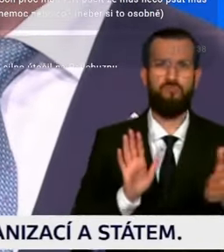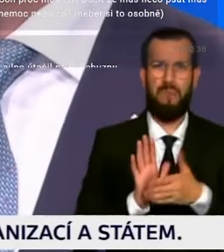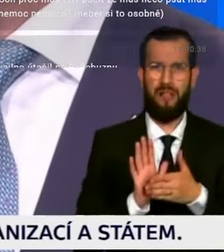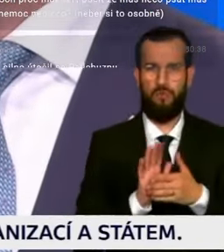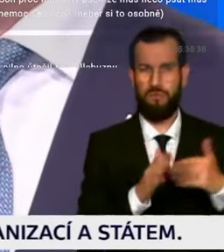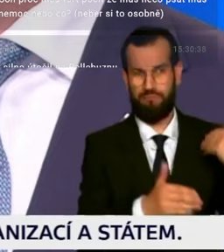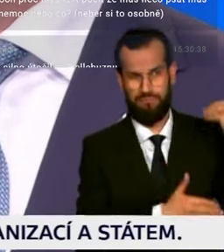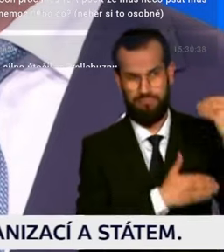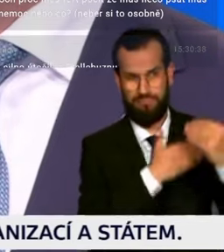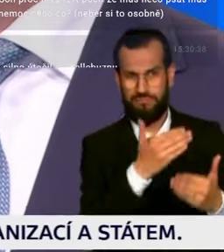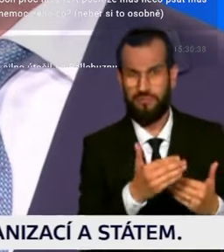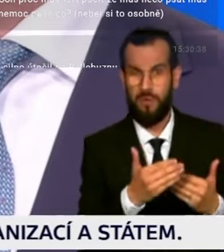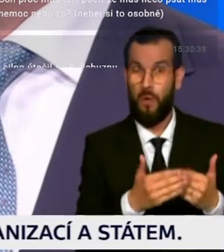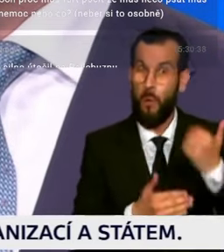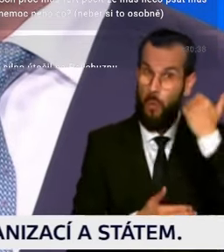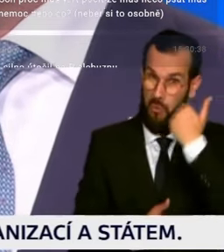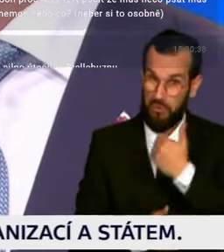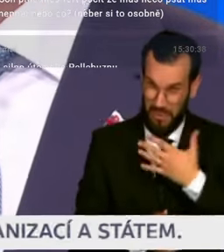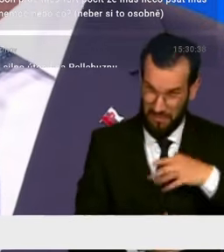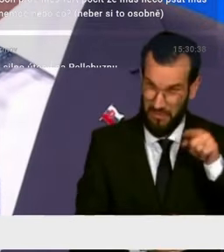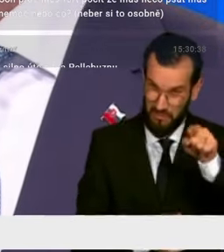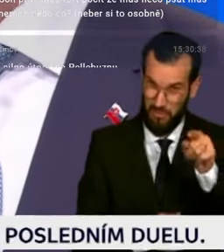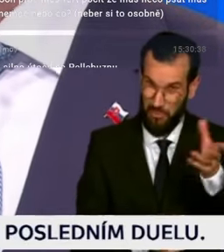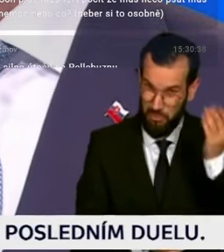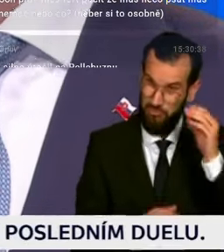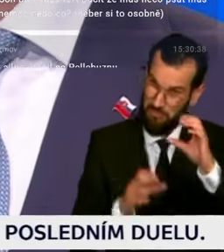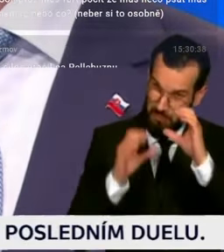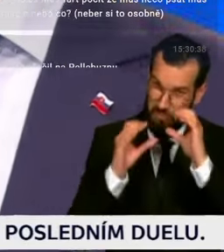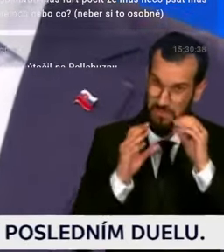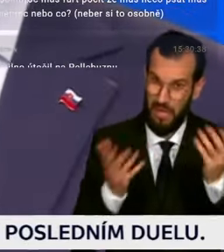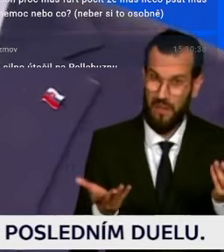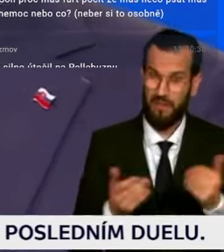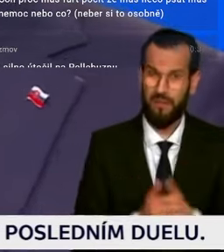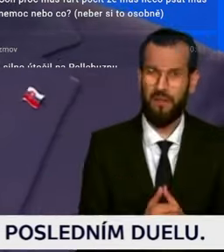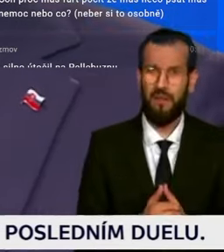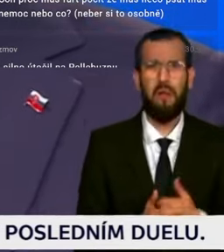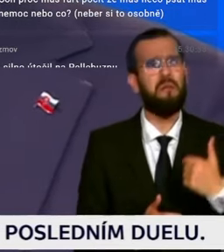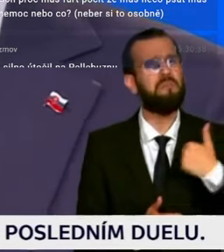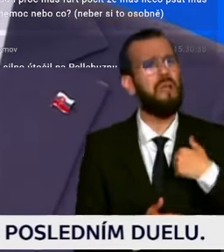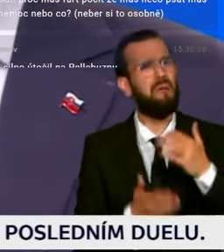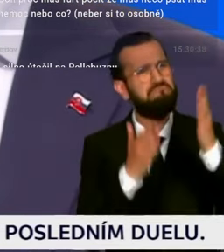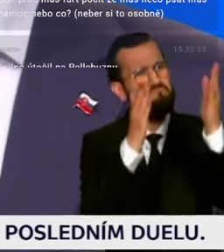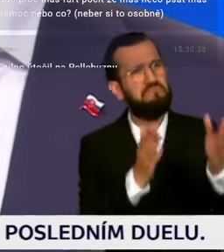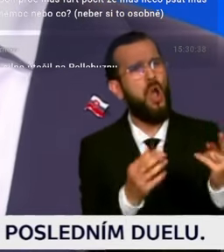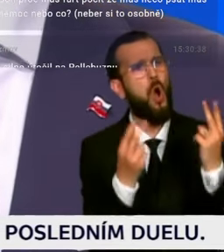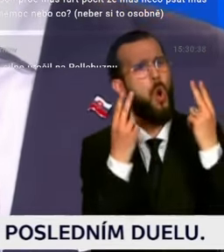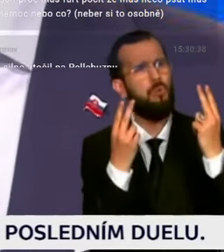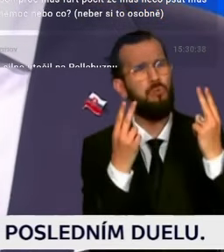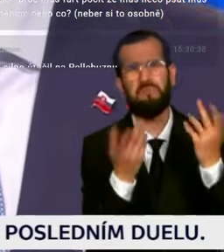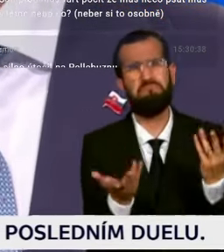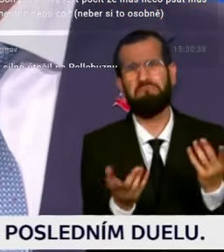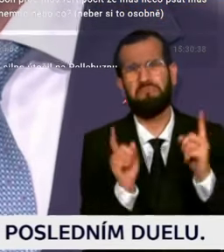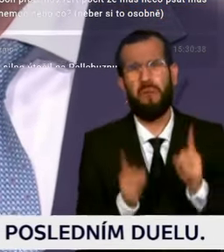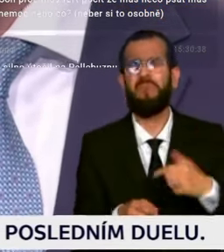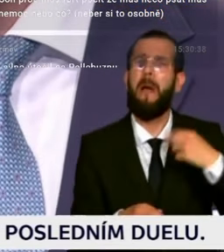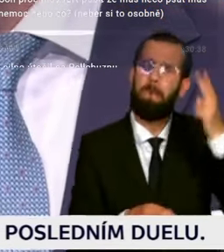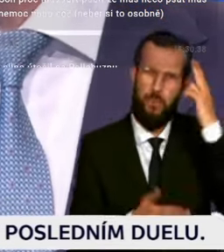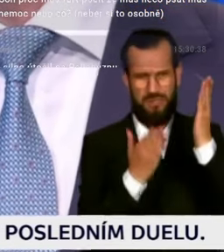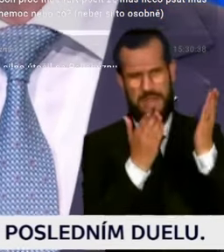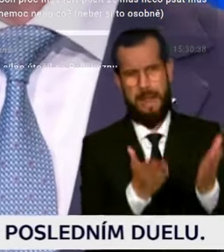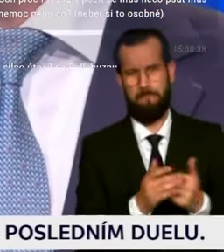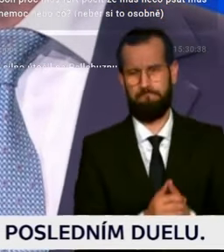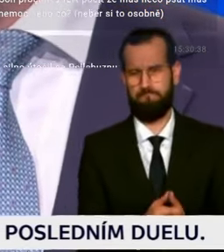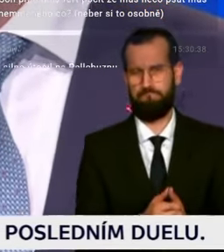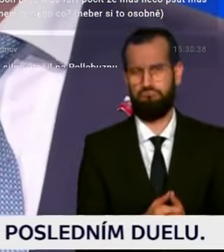nie som si istý že či toto občania chcú počuť ale podľa mňa ani Dokonca nebudem ja vás hodnotiť pretože ja vás veľmi dobre poznám A